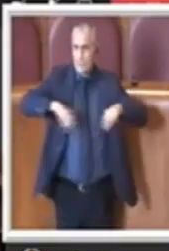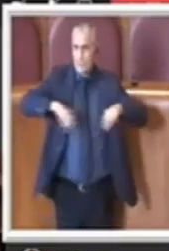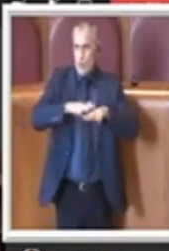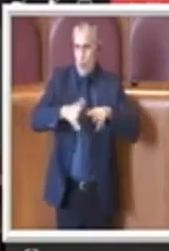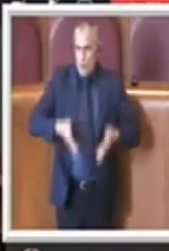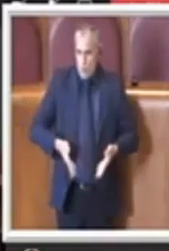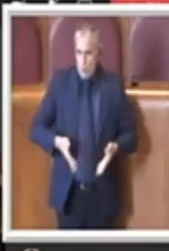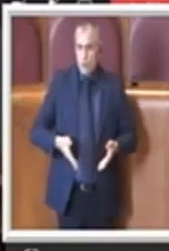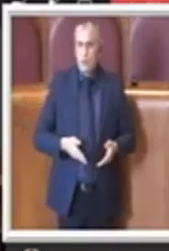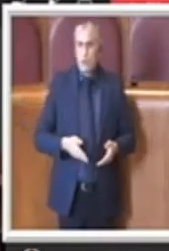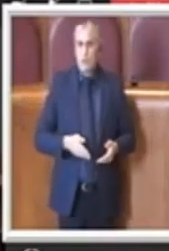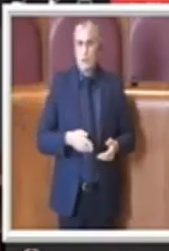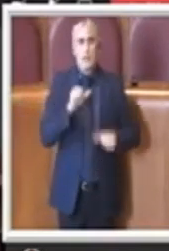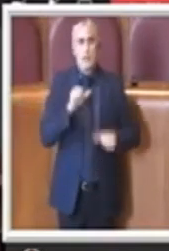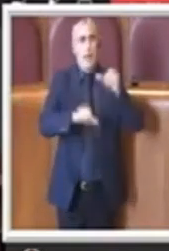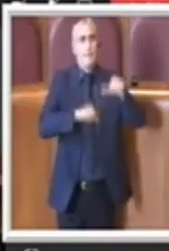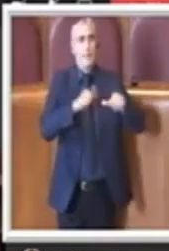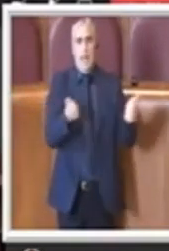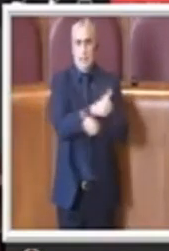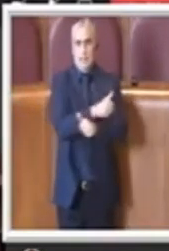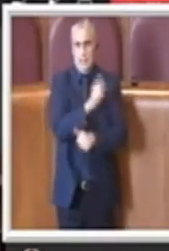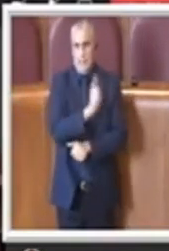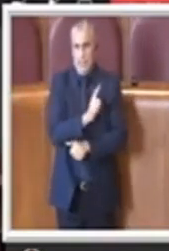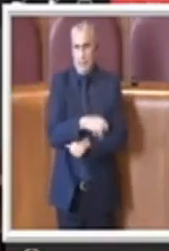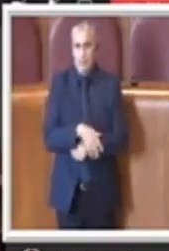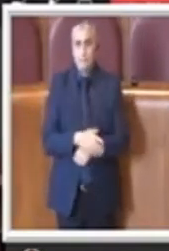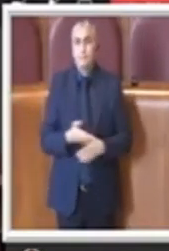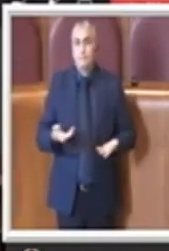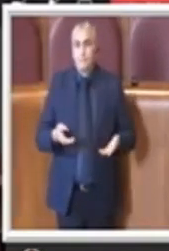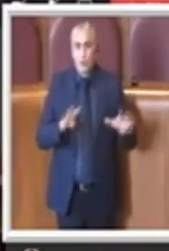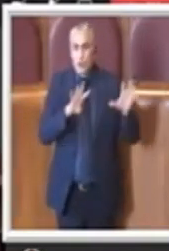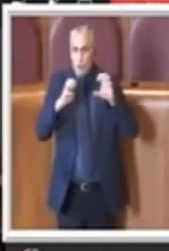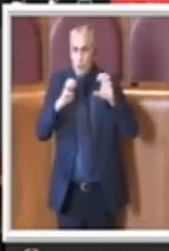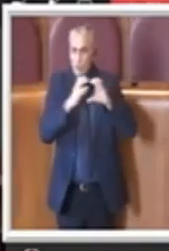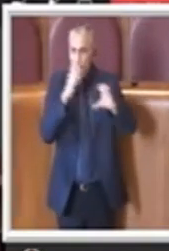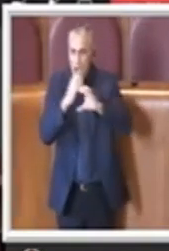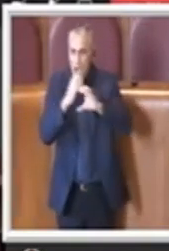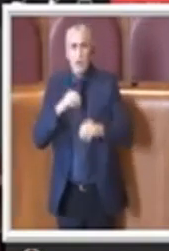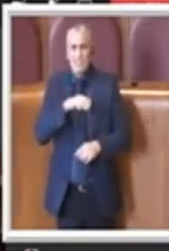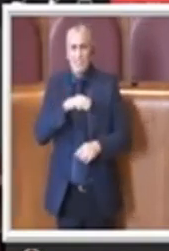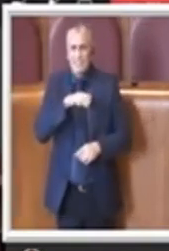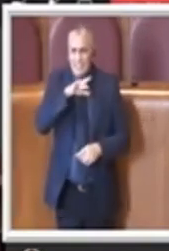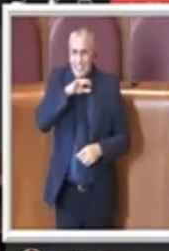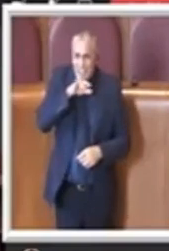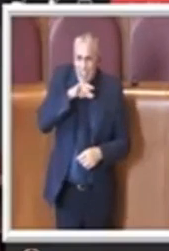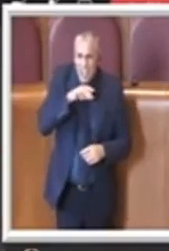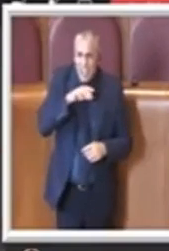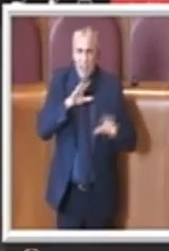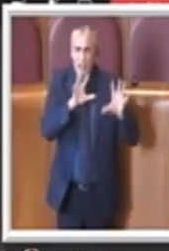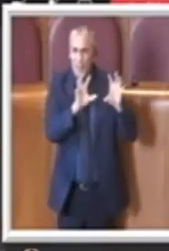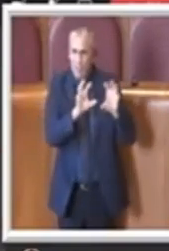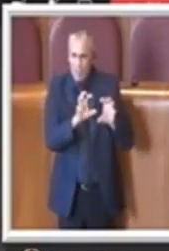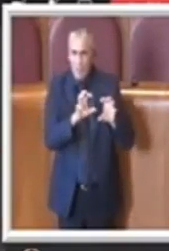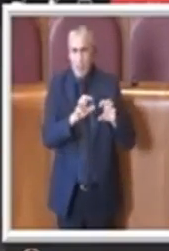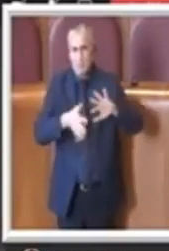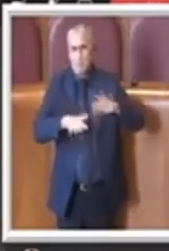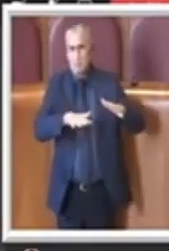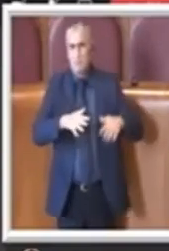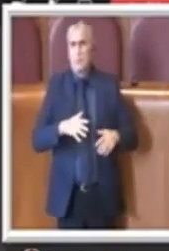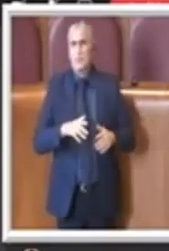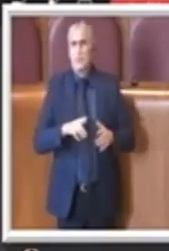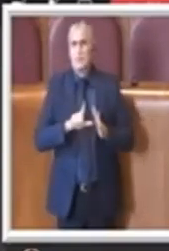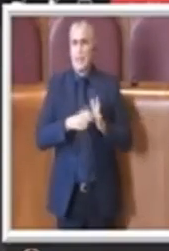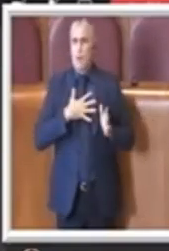cambiati il problema è che erano oggettivamente molto vecchi con una media di età degli